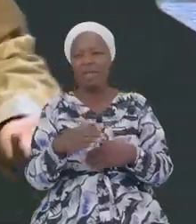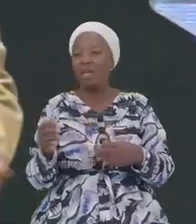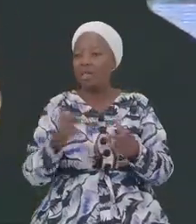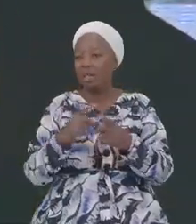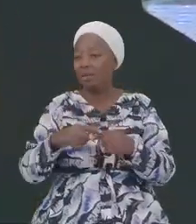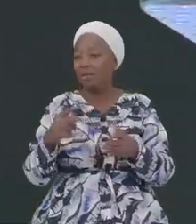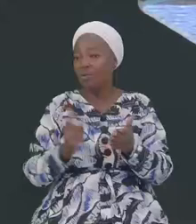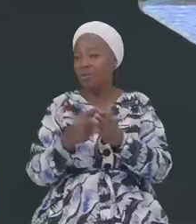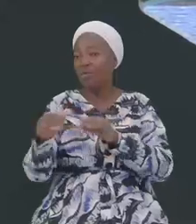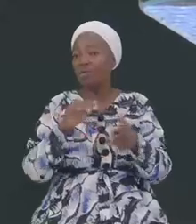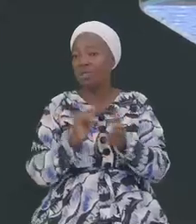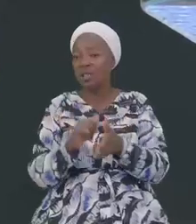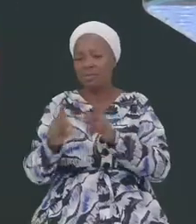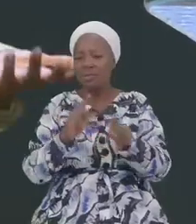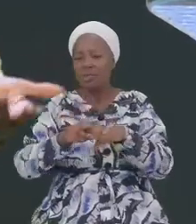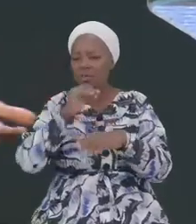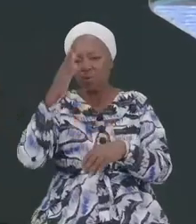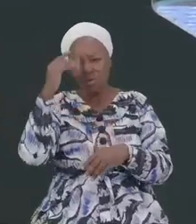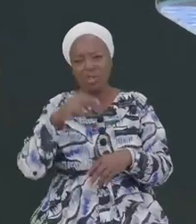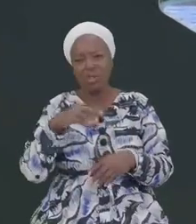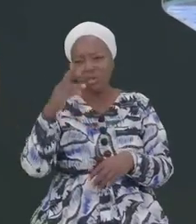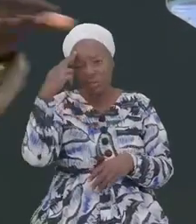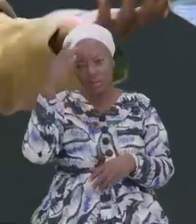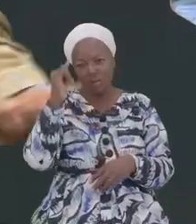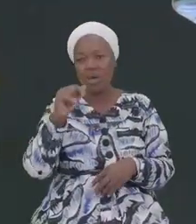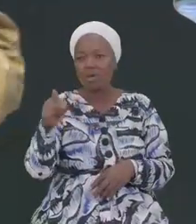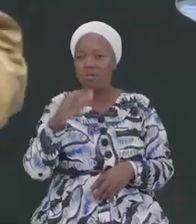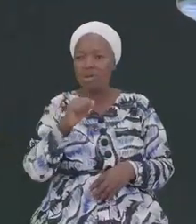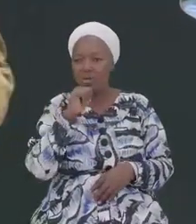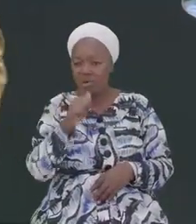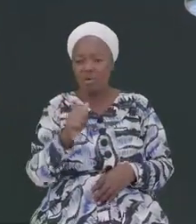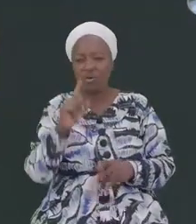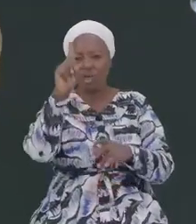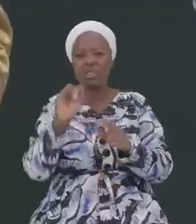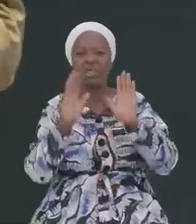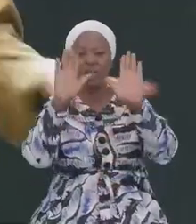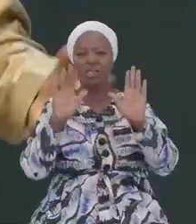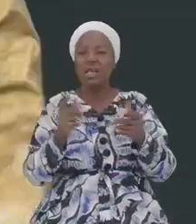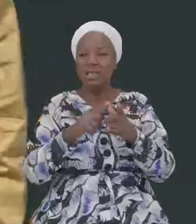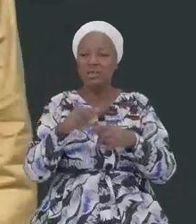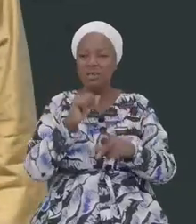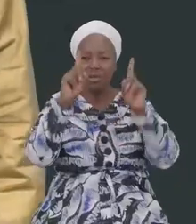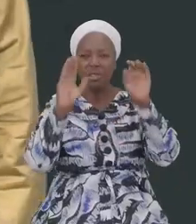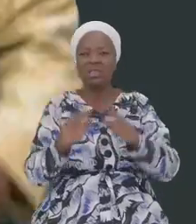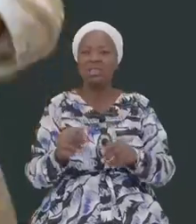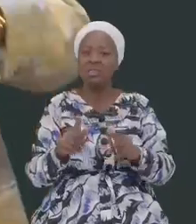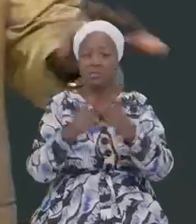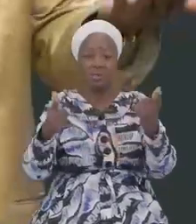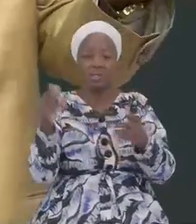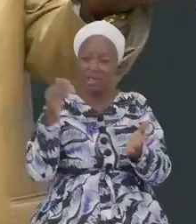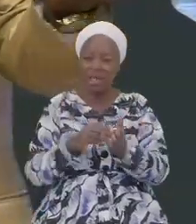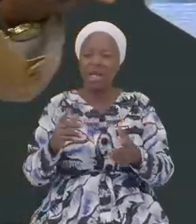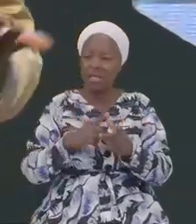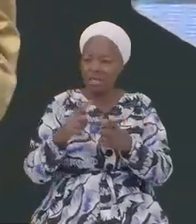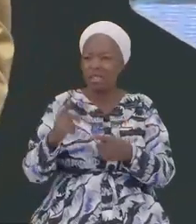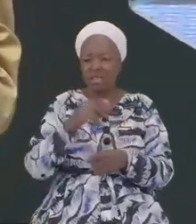Lorsque vous faites cela, les gens ne savent pas la raison pour laquelle vous n'êtes plus excellent. Vous n'êtes plus un homme extraordinaire. Ils pensent